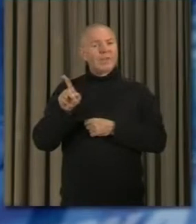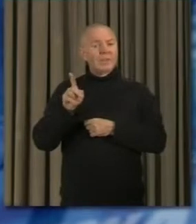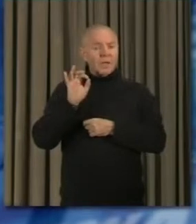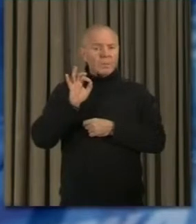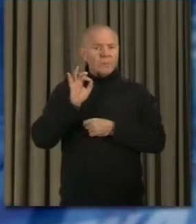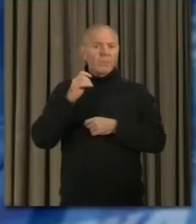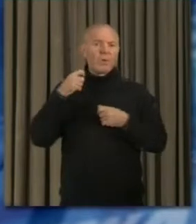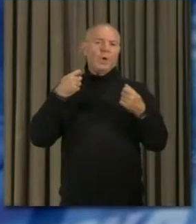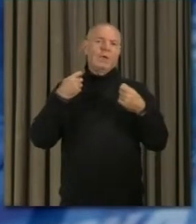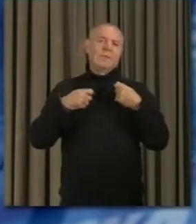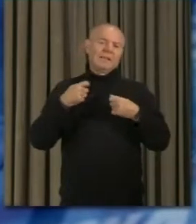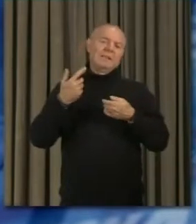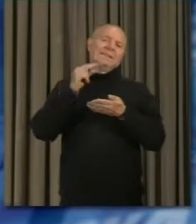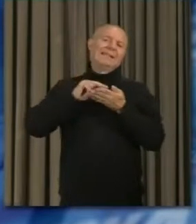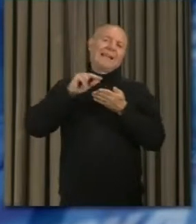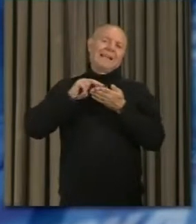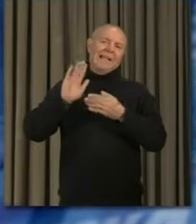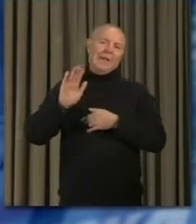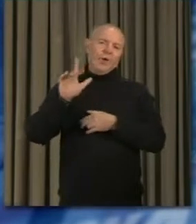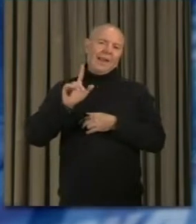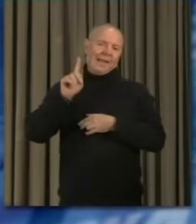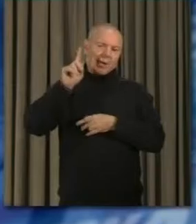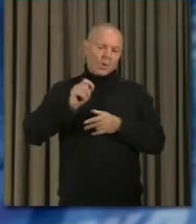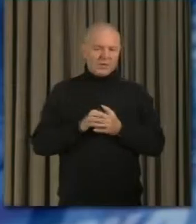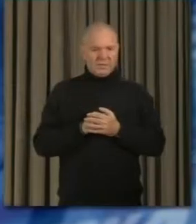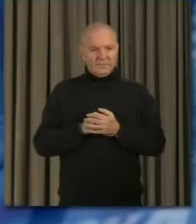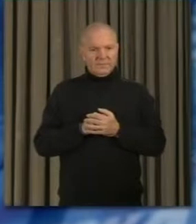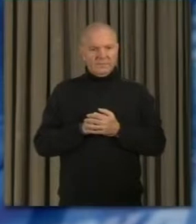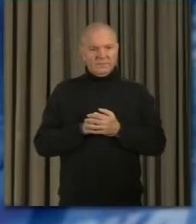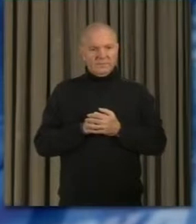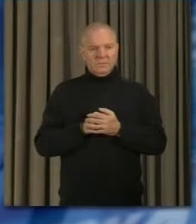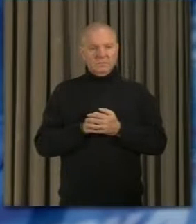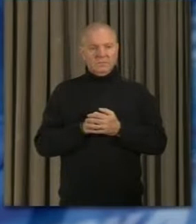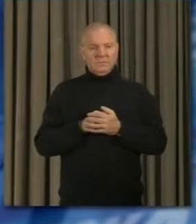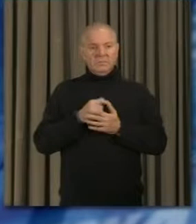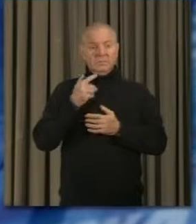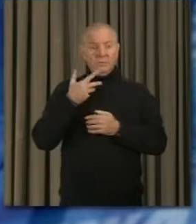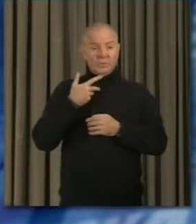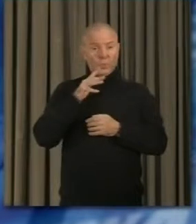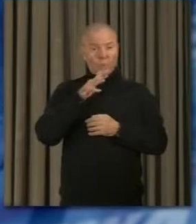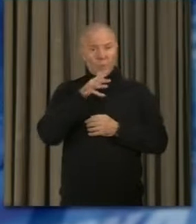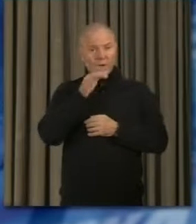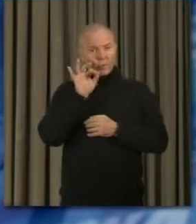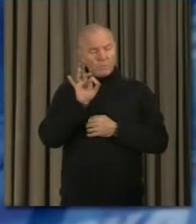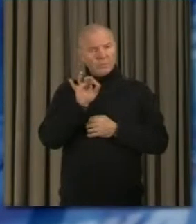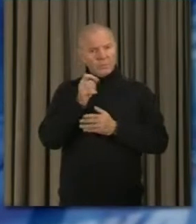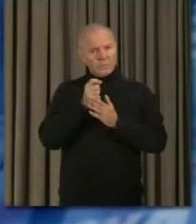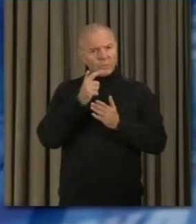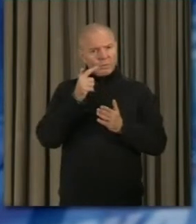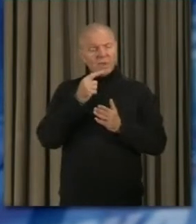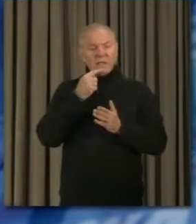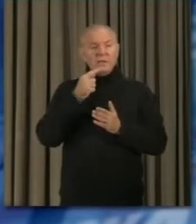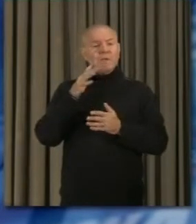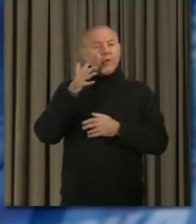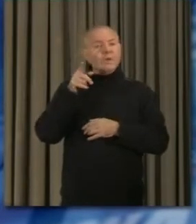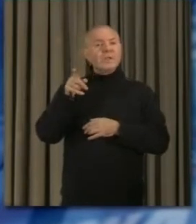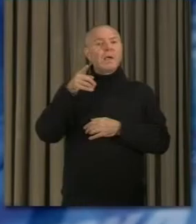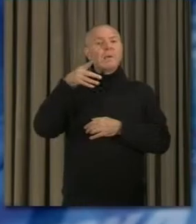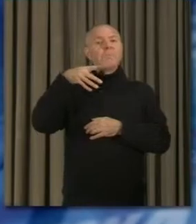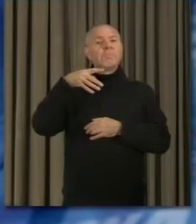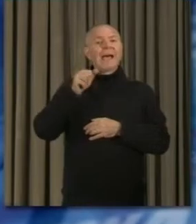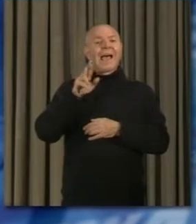Poi, però, il raduno offre un altro indizio per le amministrative cittadine. Un indizio che è giunto ad altri, dice che dovrebbe essere Marinello, l'ex